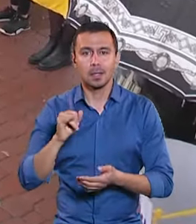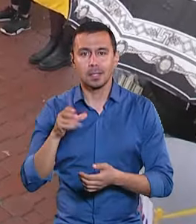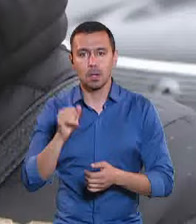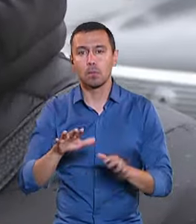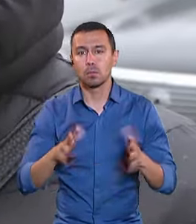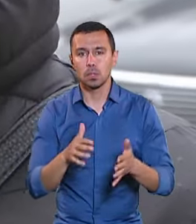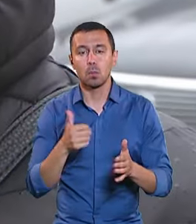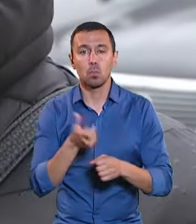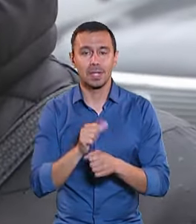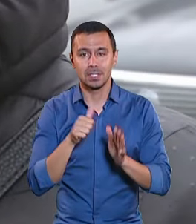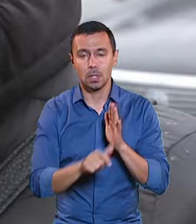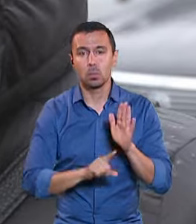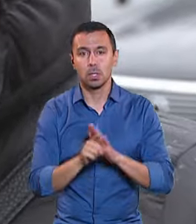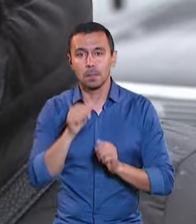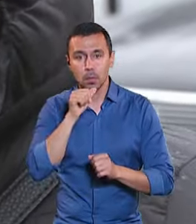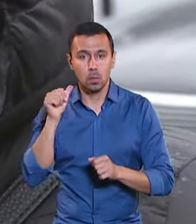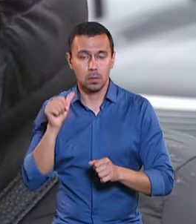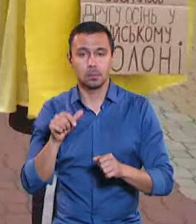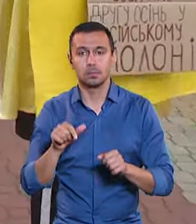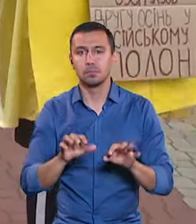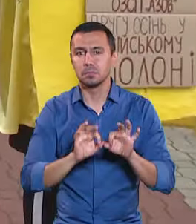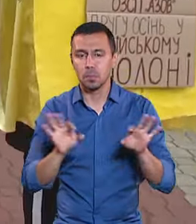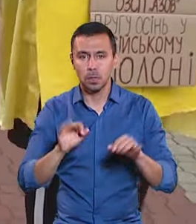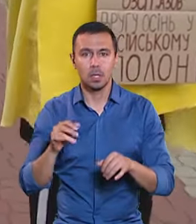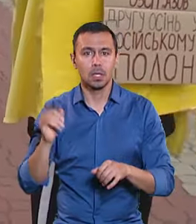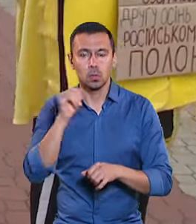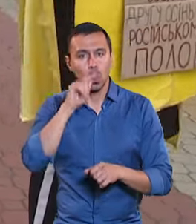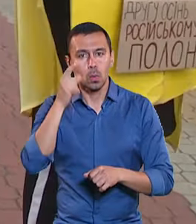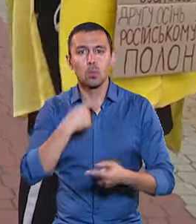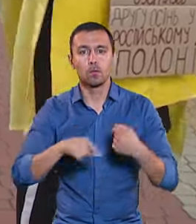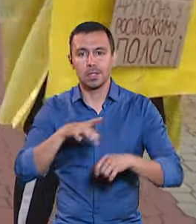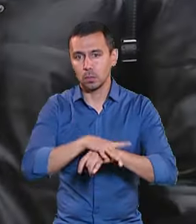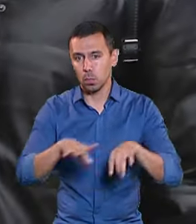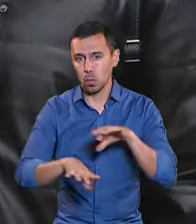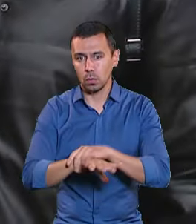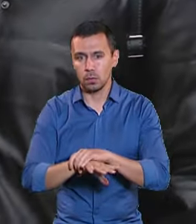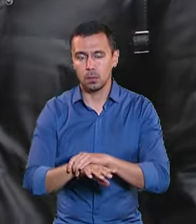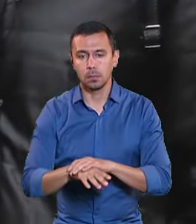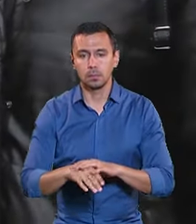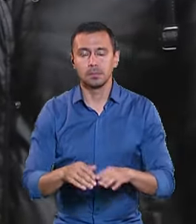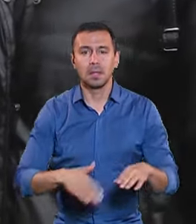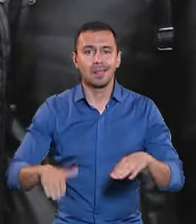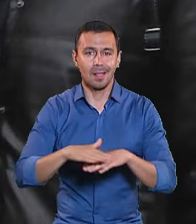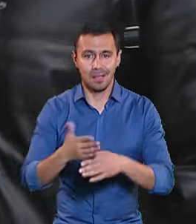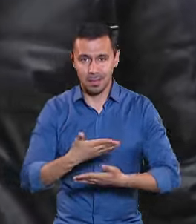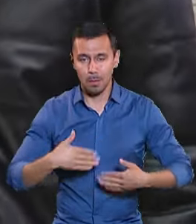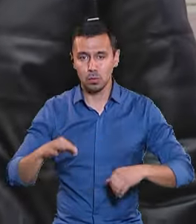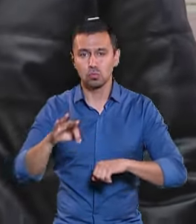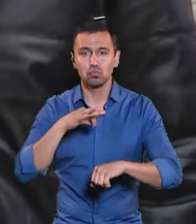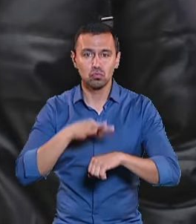відбулося понад 60. Починаючи з минулої, на ній розповідають історії українців, які повернулися з полону. Над нами